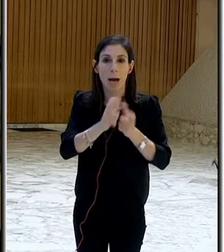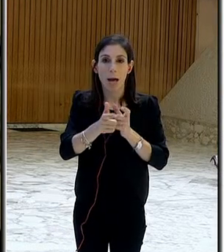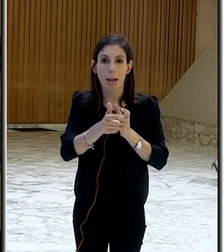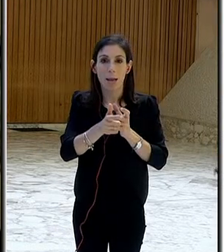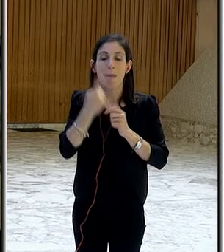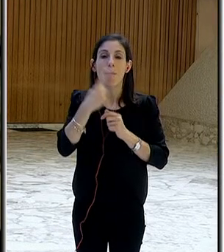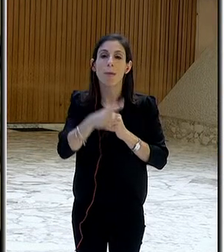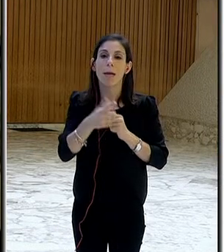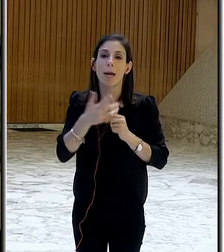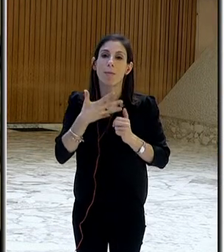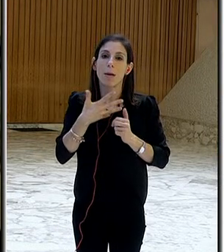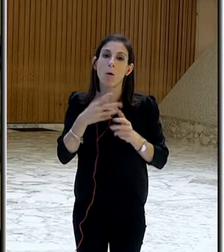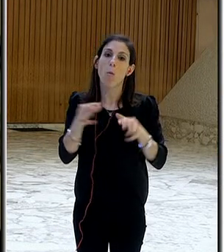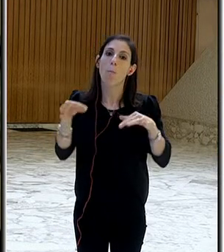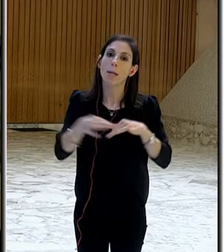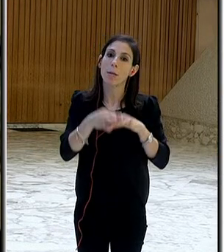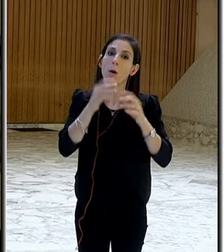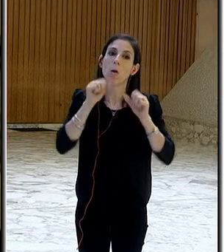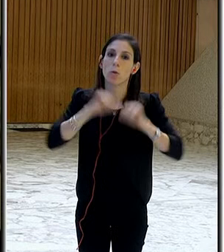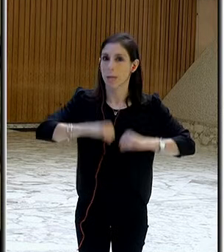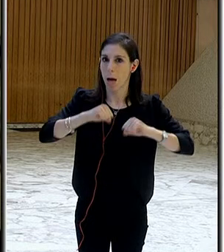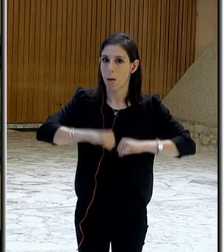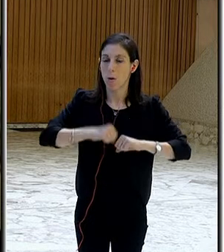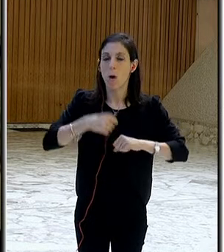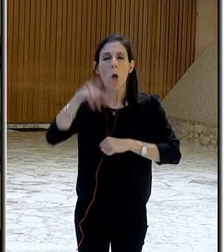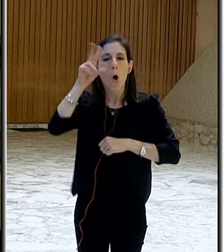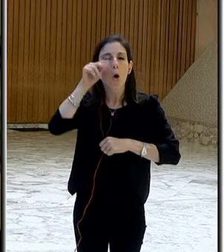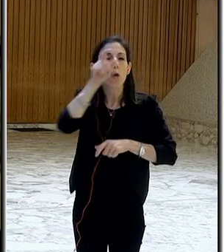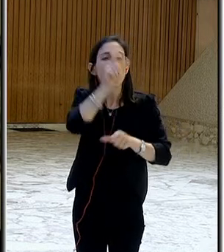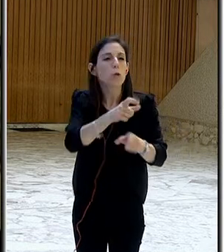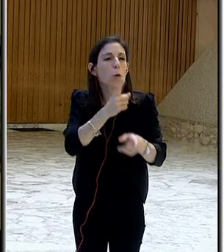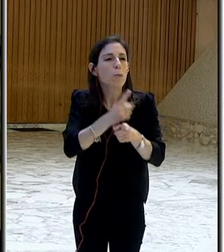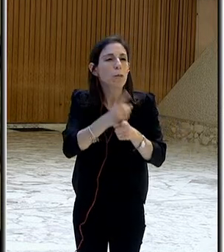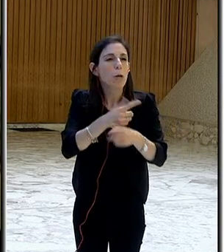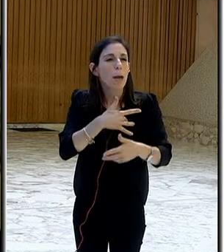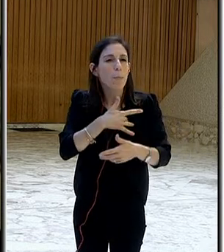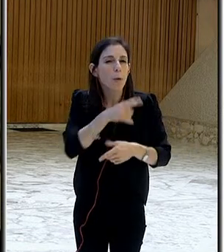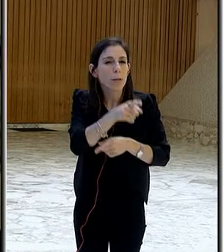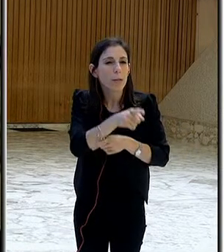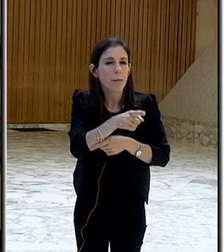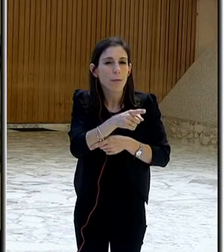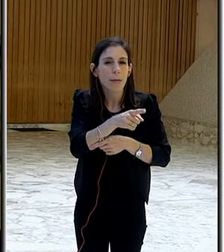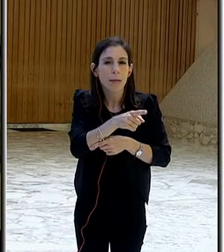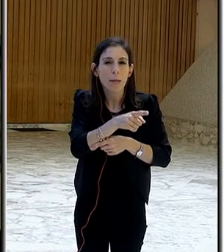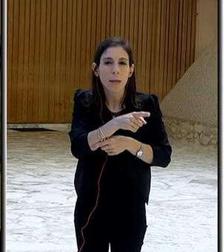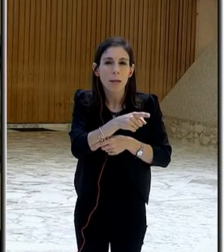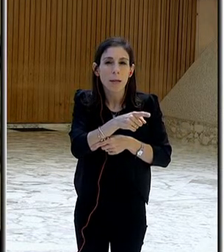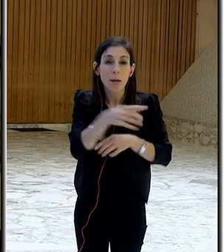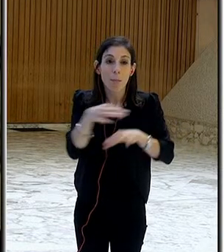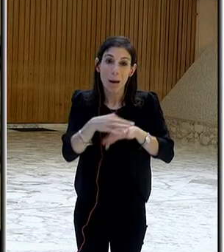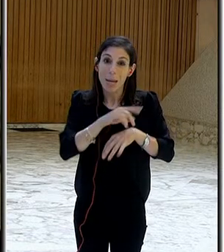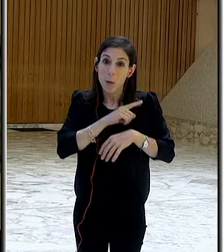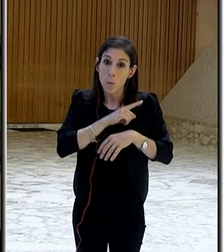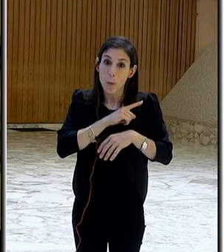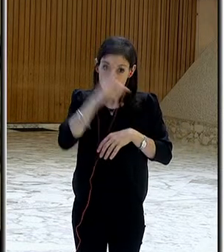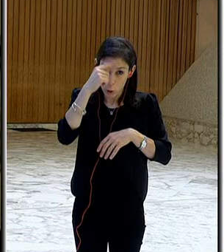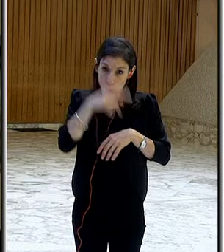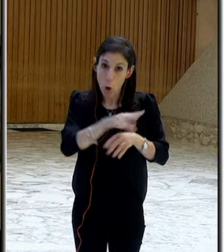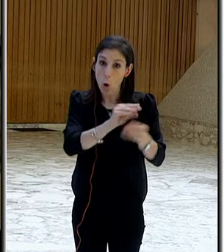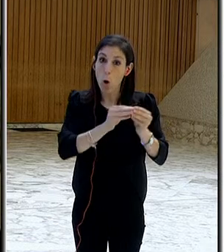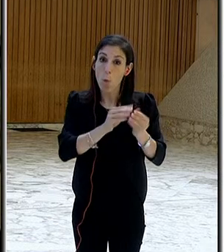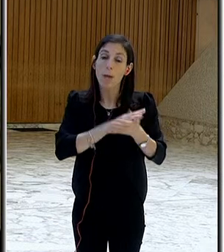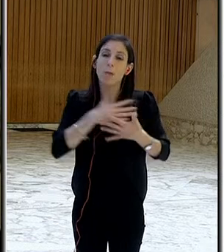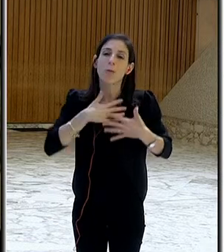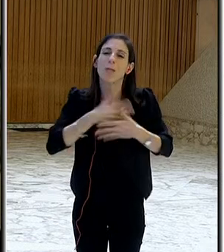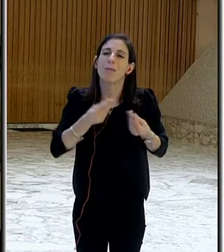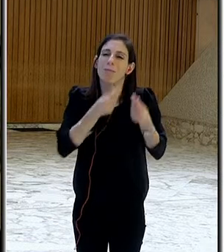besoins émotionnels de mon mari ou de mon autre moitié et je sais comment les satisfaire ou est-ce que je projette sur lui